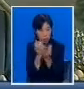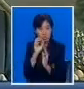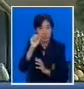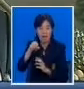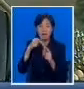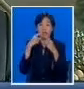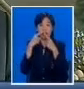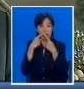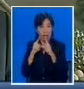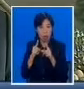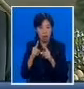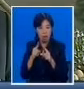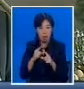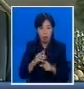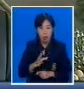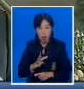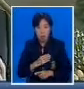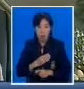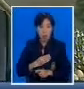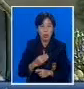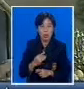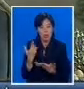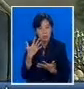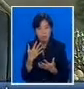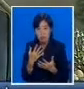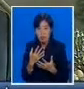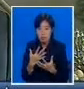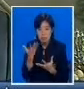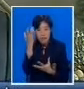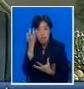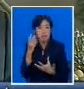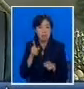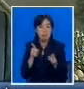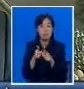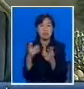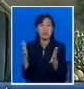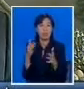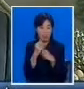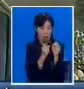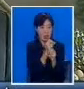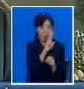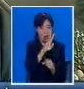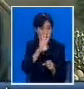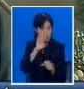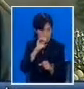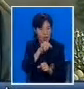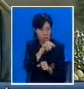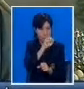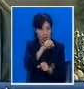ไม่ได้ต้องตื่นตระหนกนะครับมันไม่ได้มีความตื่นตระหนกเหมือนปี40แต่ว่าในทางกลับกันที่หงุดหงิดกว่